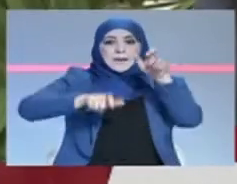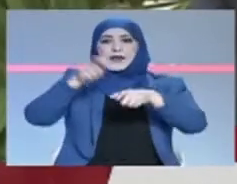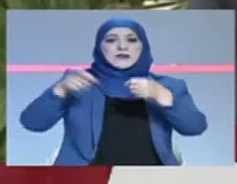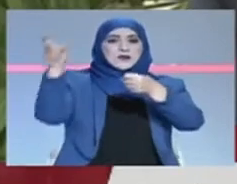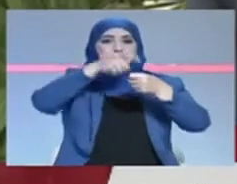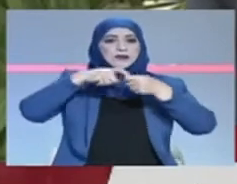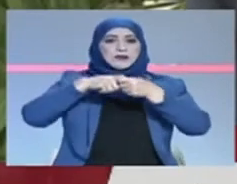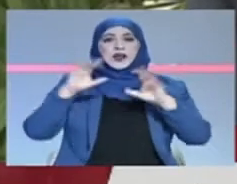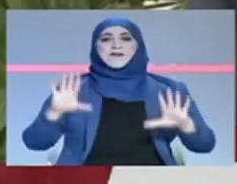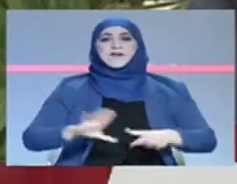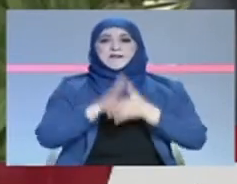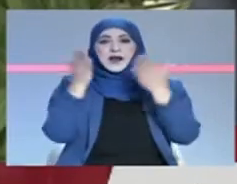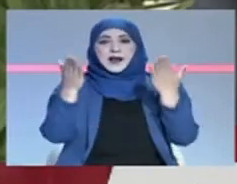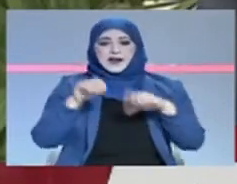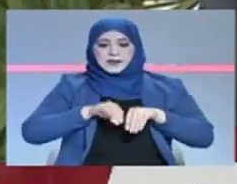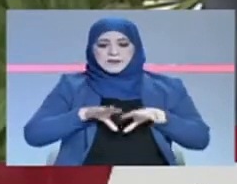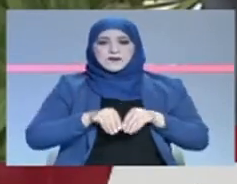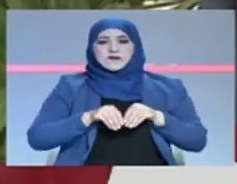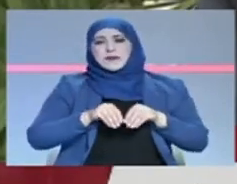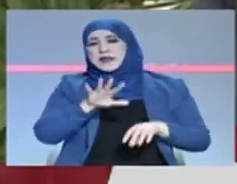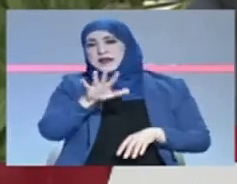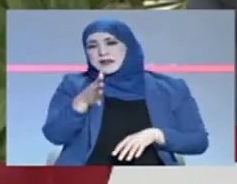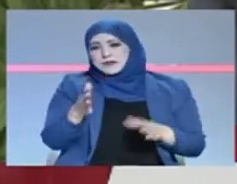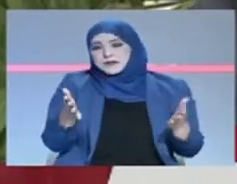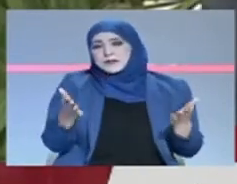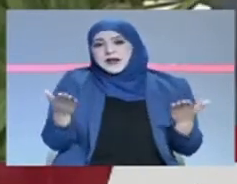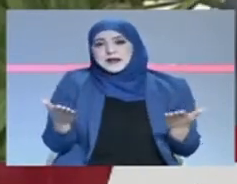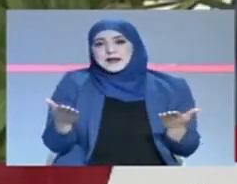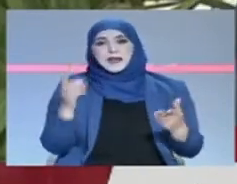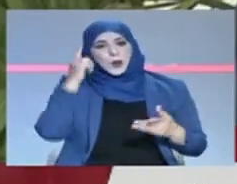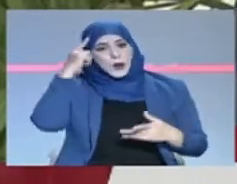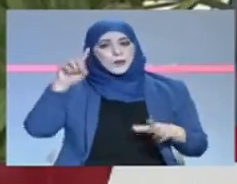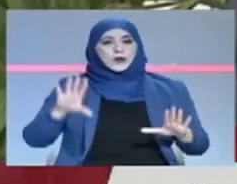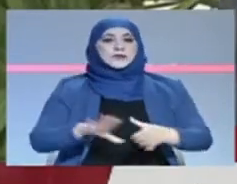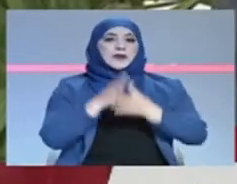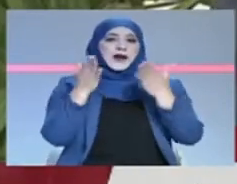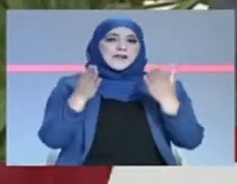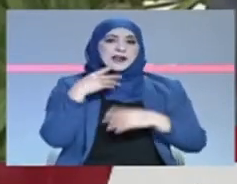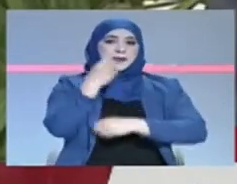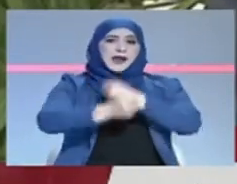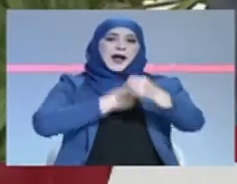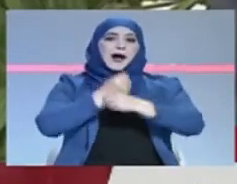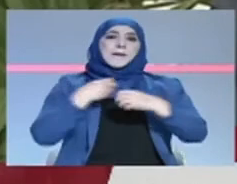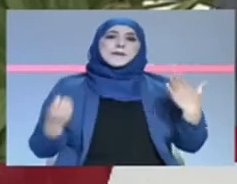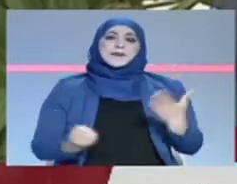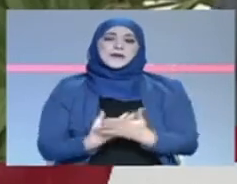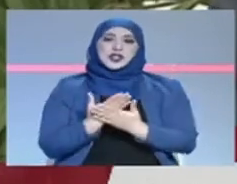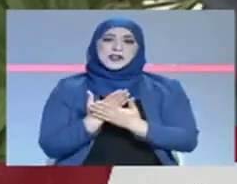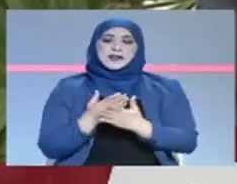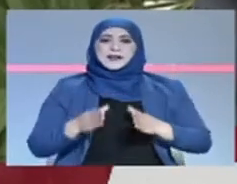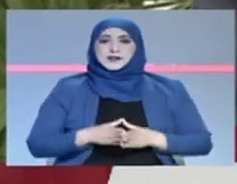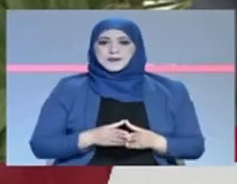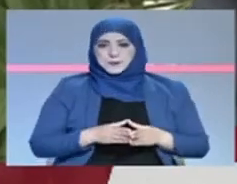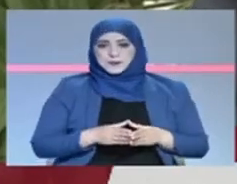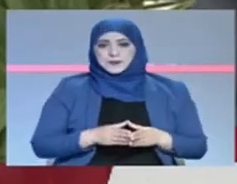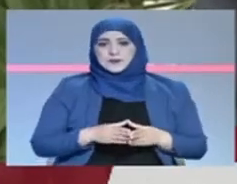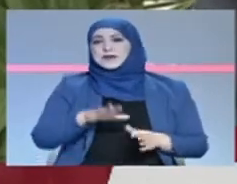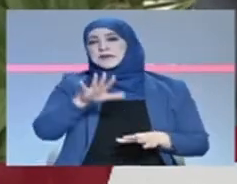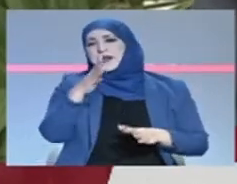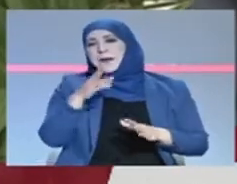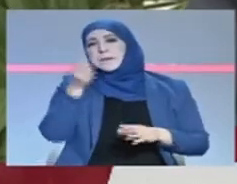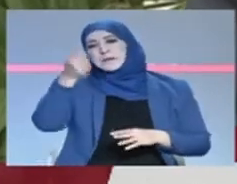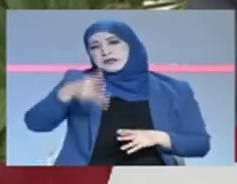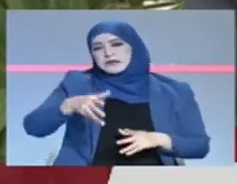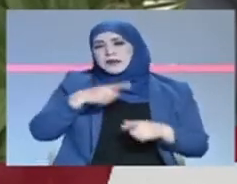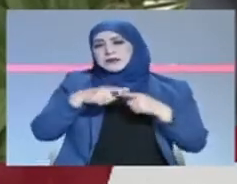في الحفلات نتاعنا العائلية. توا بالنسبة للحفلات برأس السنة الإدارية ما تفوتش